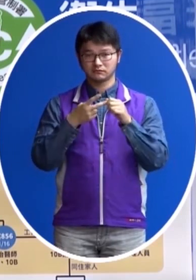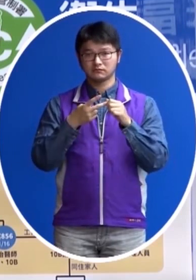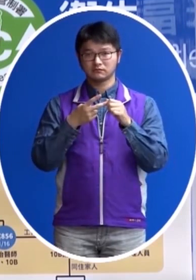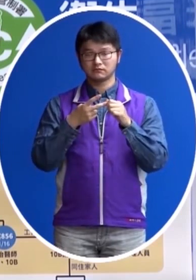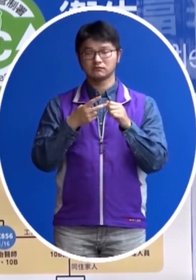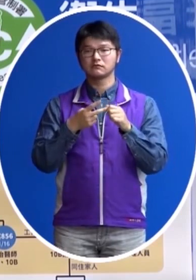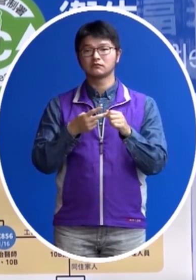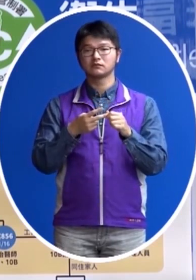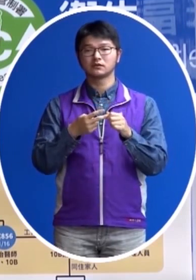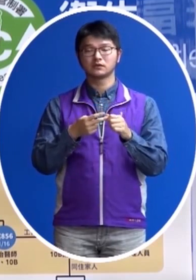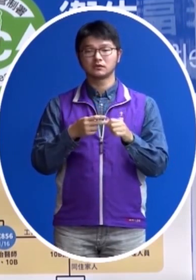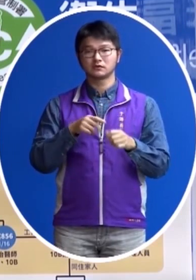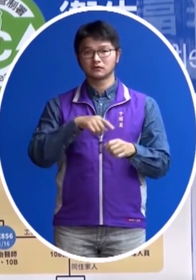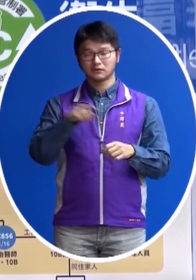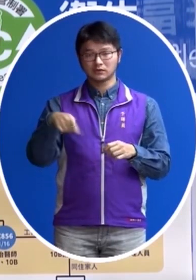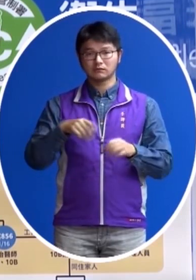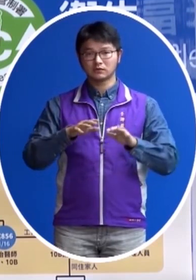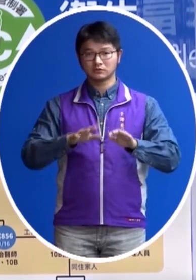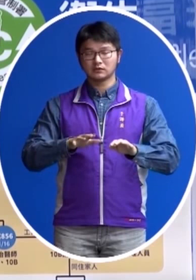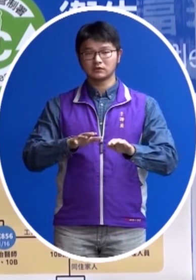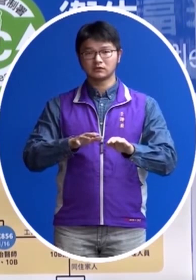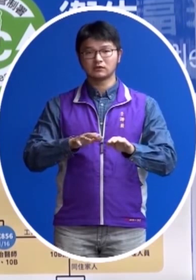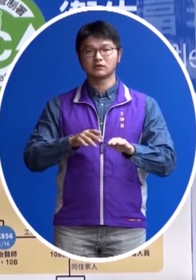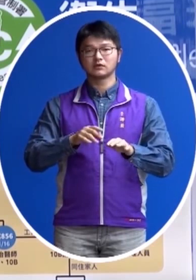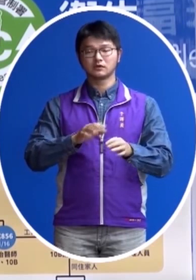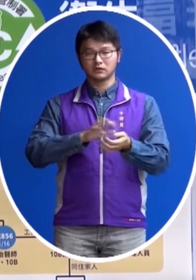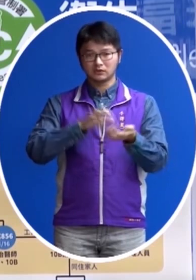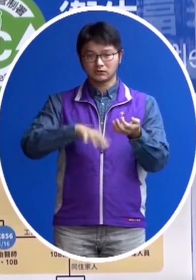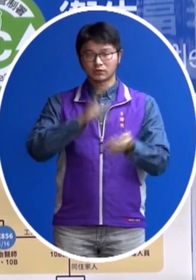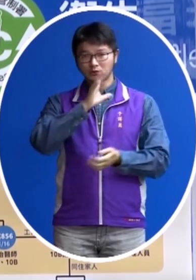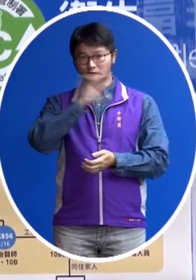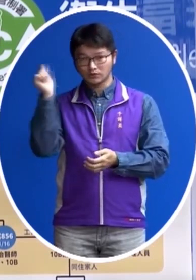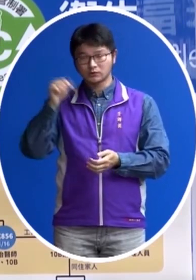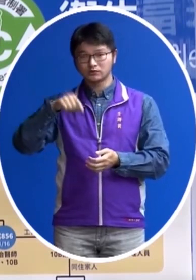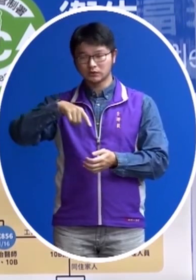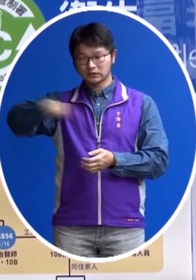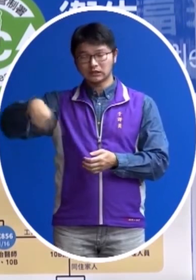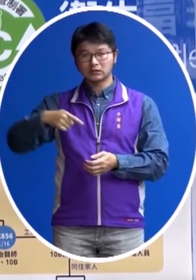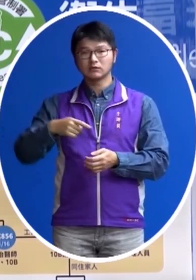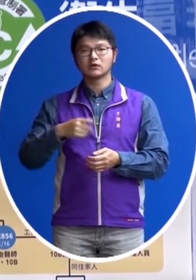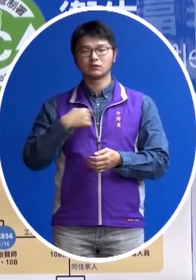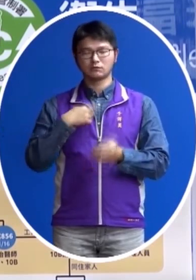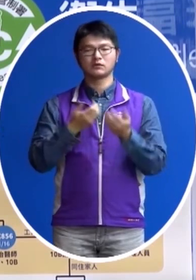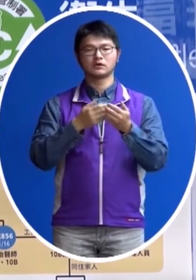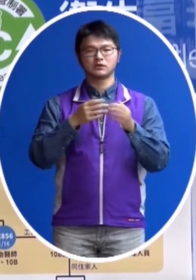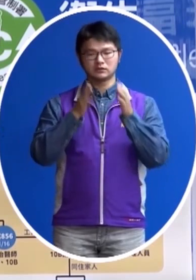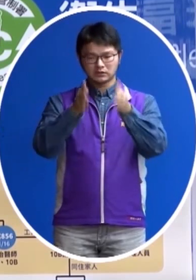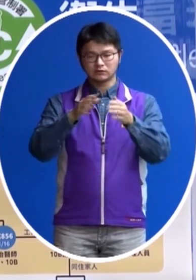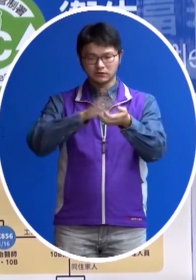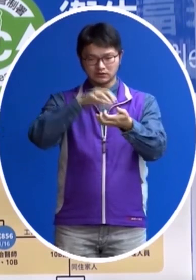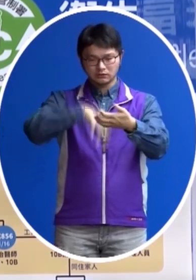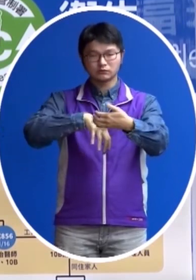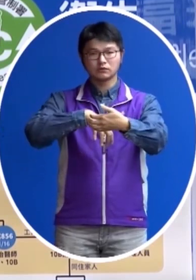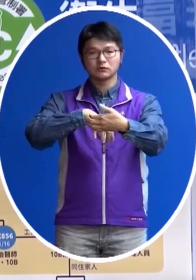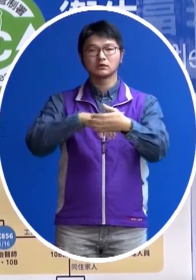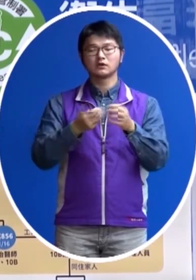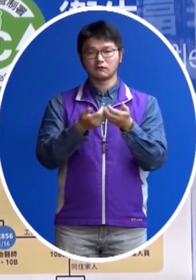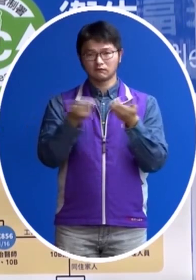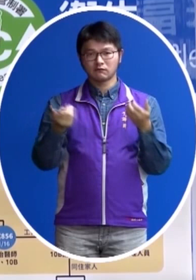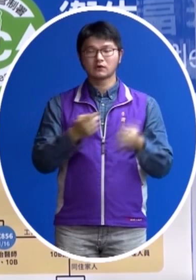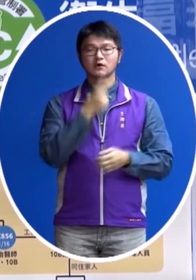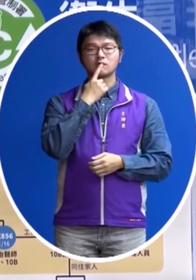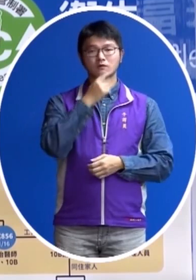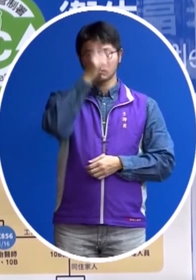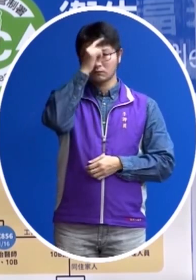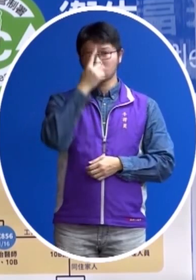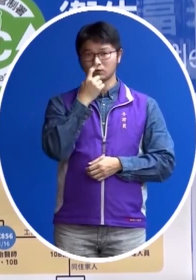基本上这些出院的就根据我们现在所划分的红蓝绿区，红黄绿区，哈这样的一个方向，然